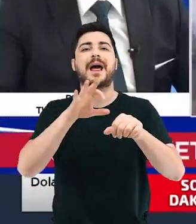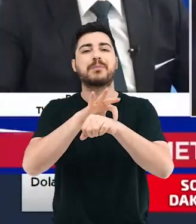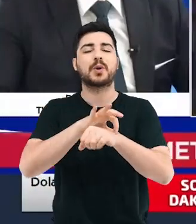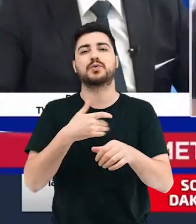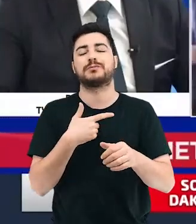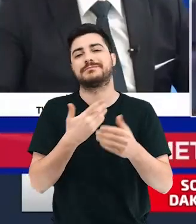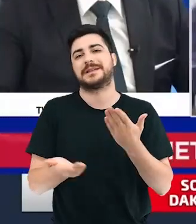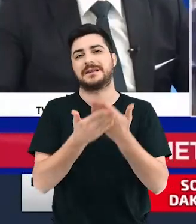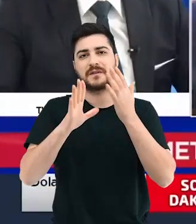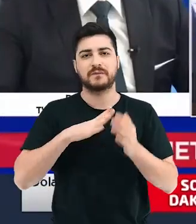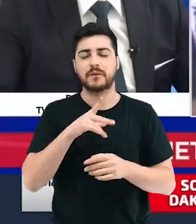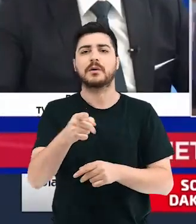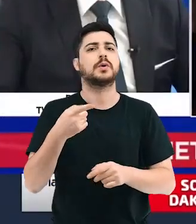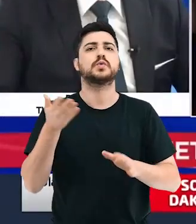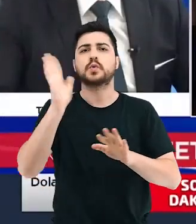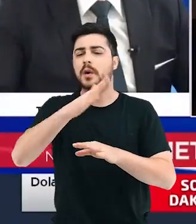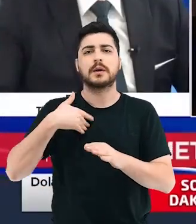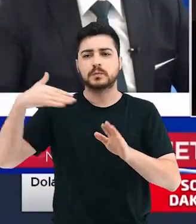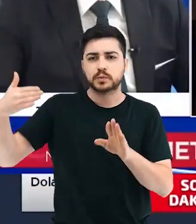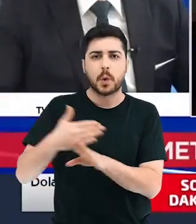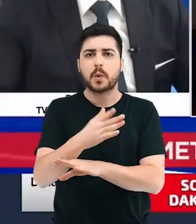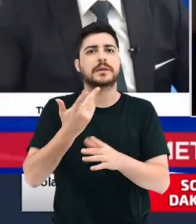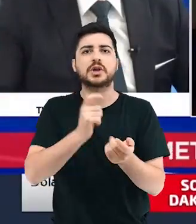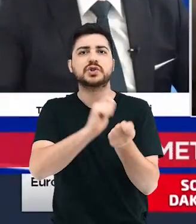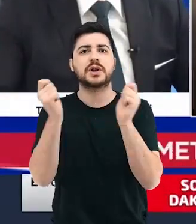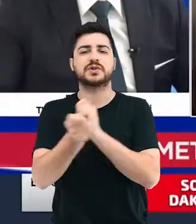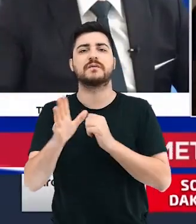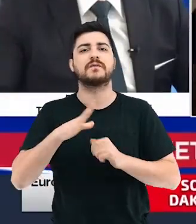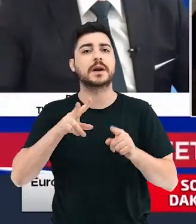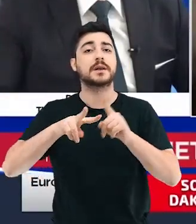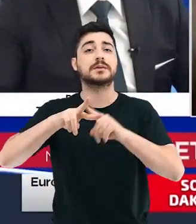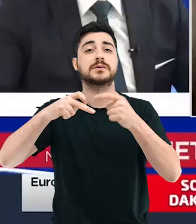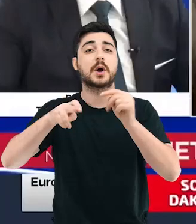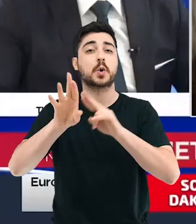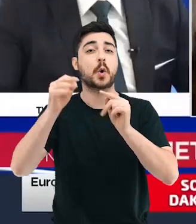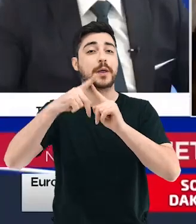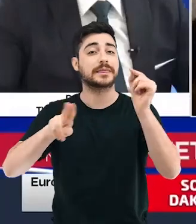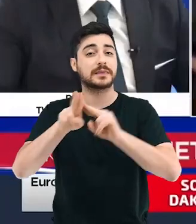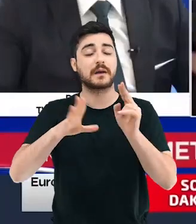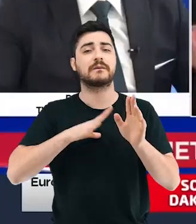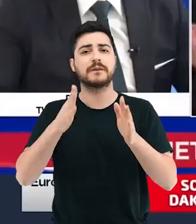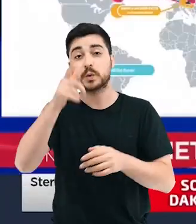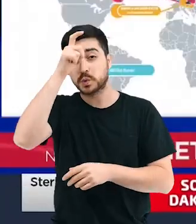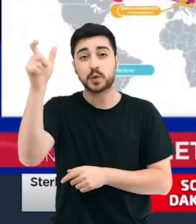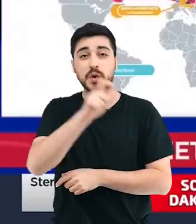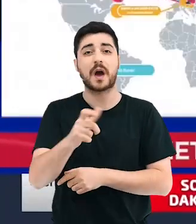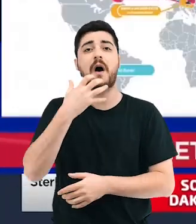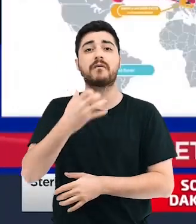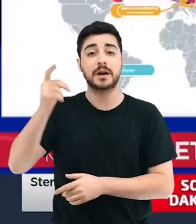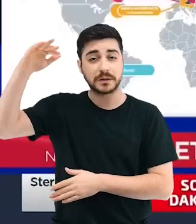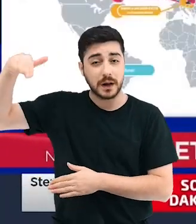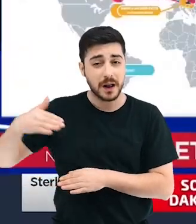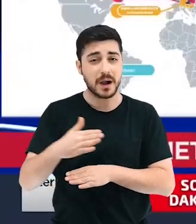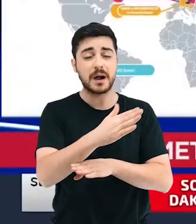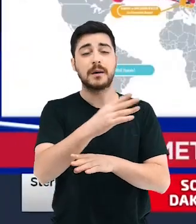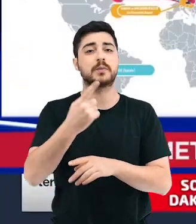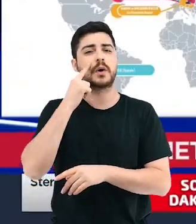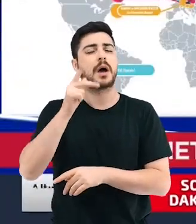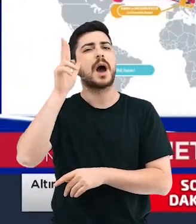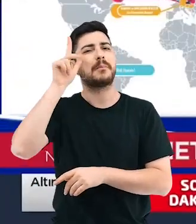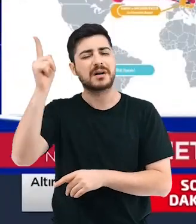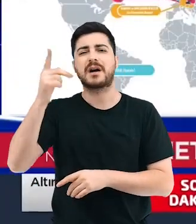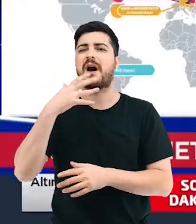raporda önleme ve eğitim var. Ve bu raporda rehabilitasyon var. Bu raporda rotaların nasıl değiştiği var. Bu raporda narkotik var.